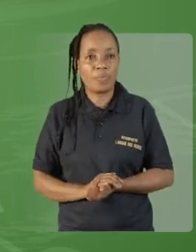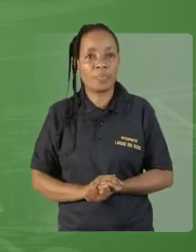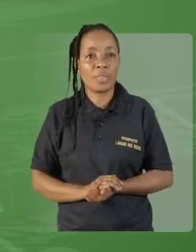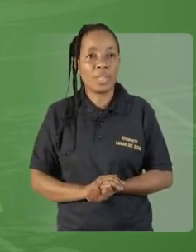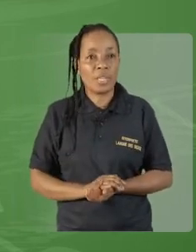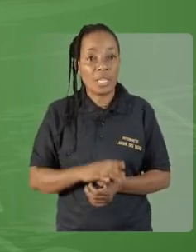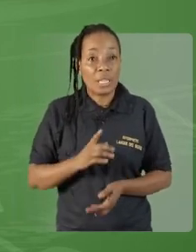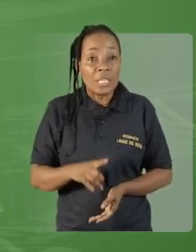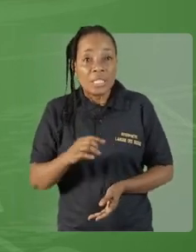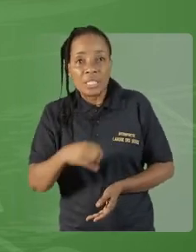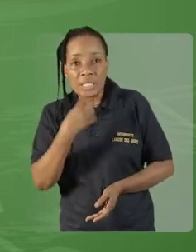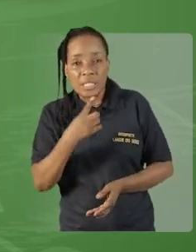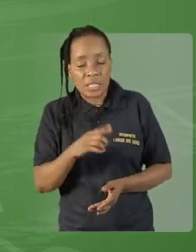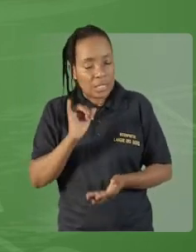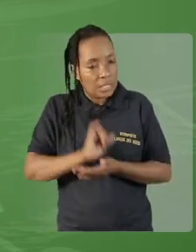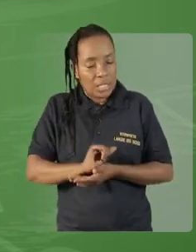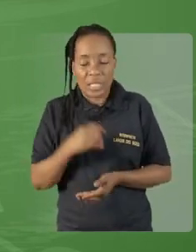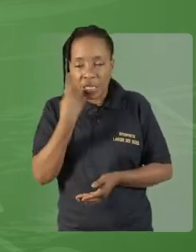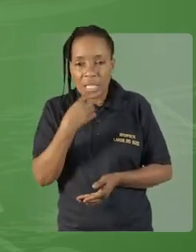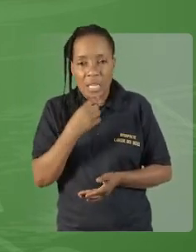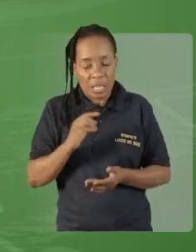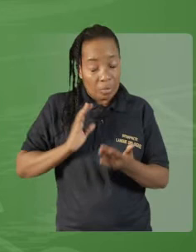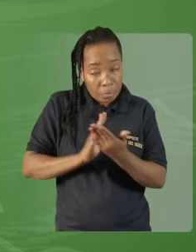l'énonciation de ce qui est donc sensé.